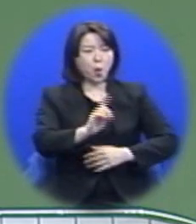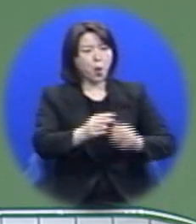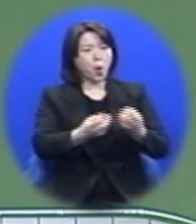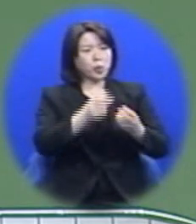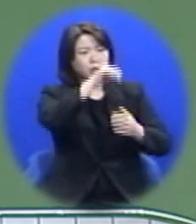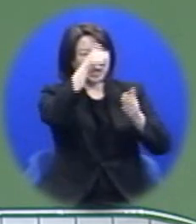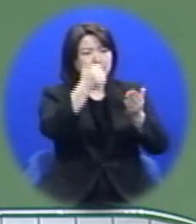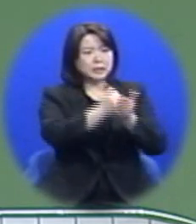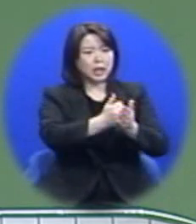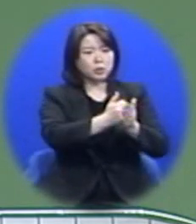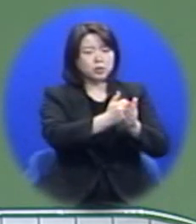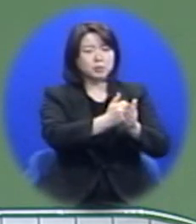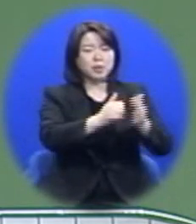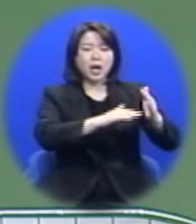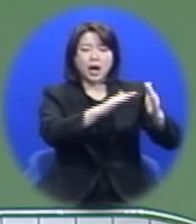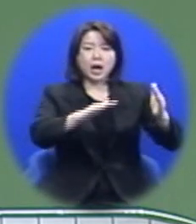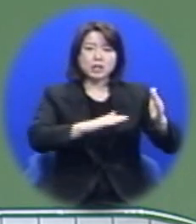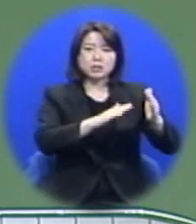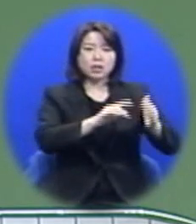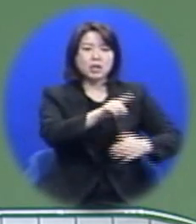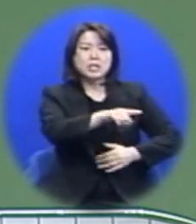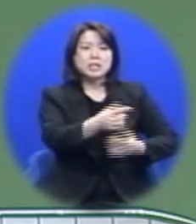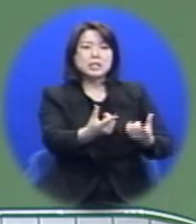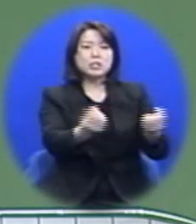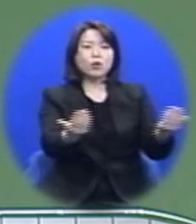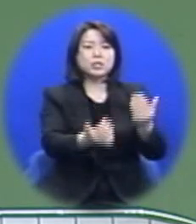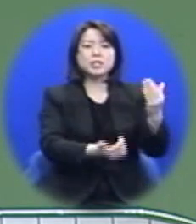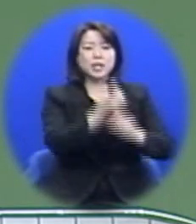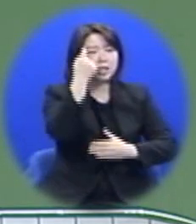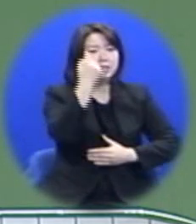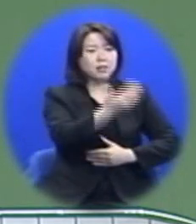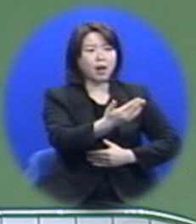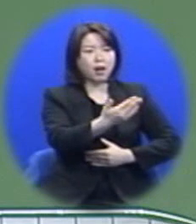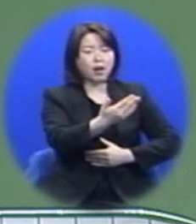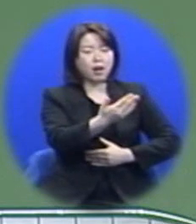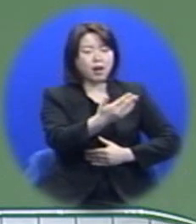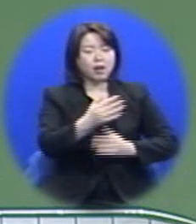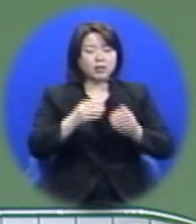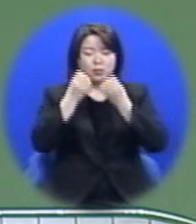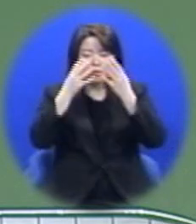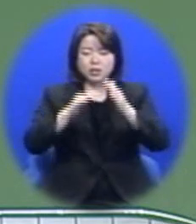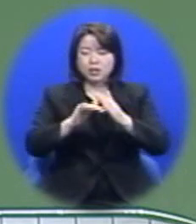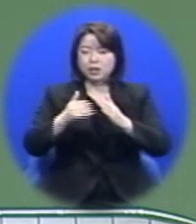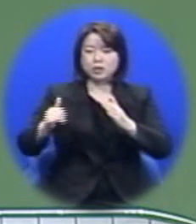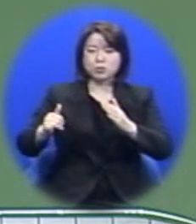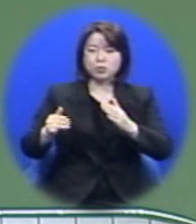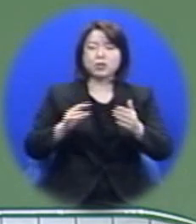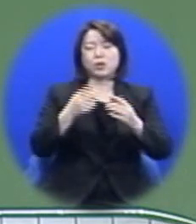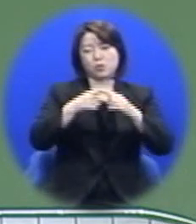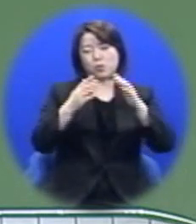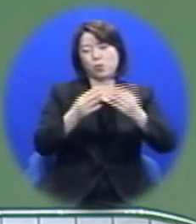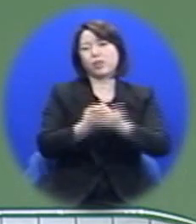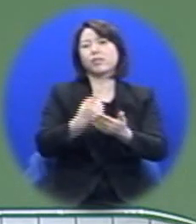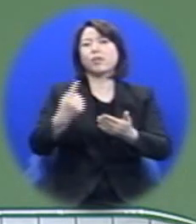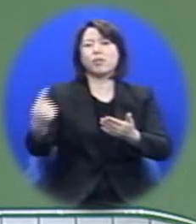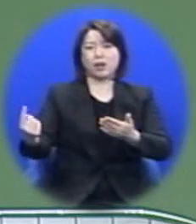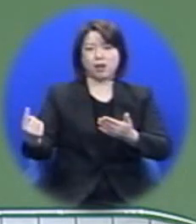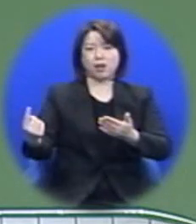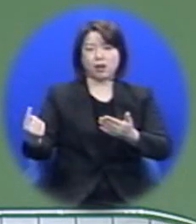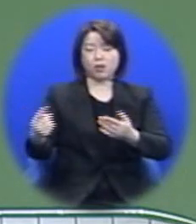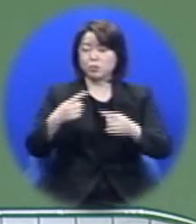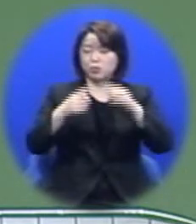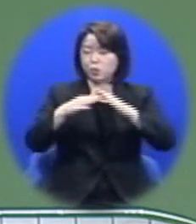있느냐? 하나님은 안 계시다. 그러고는 교회를 나왔던 분이 교회를 안 나오는 겁니다.